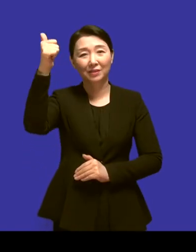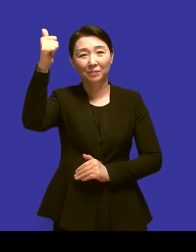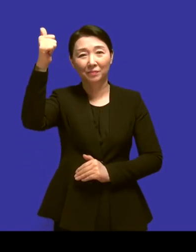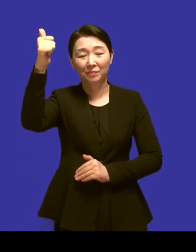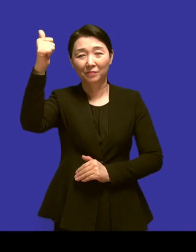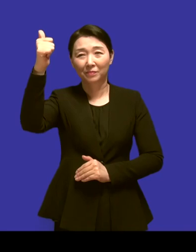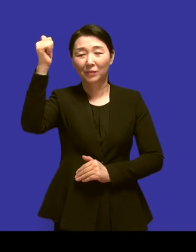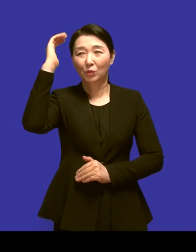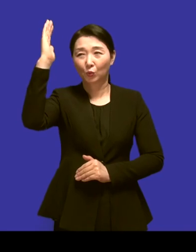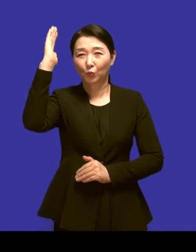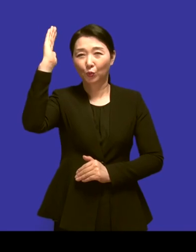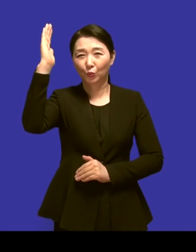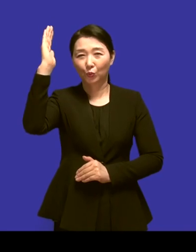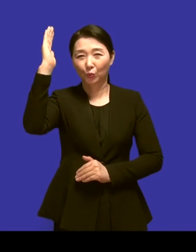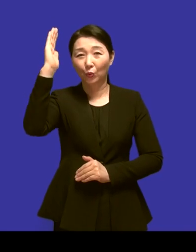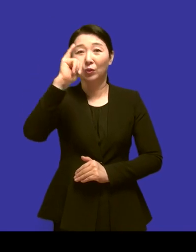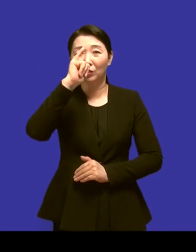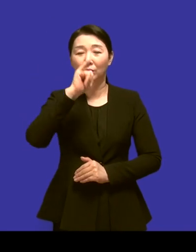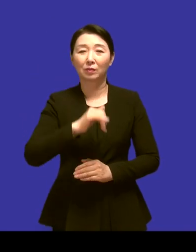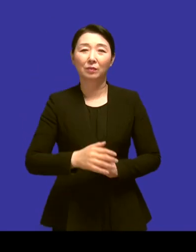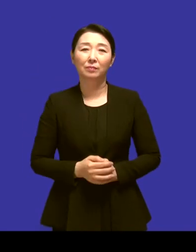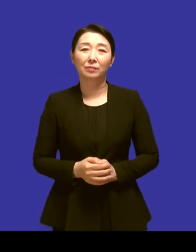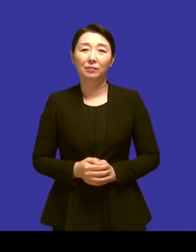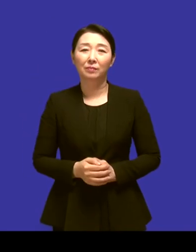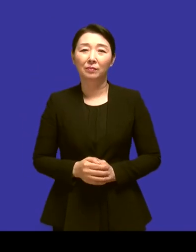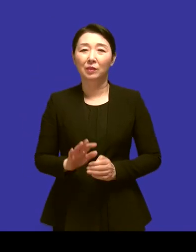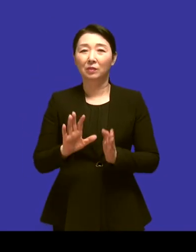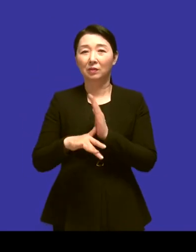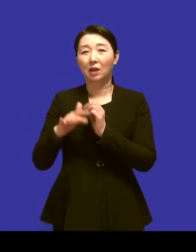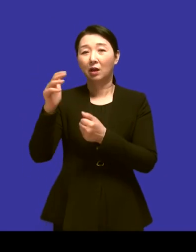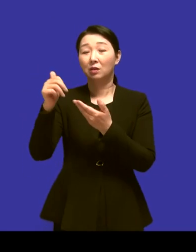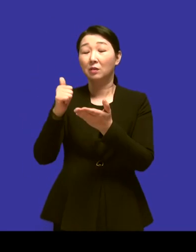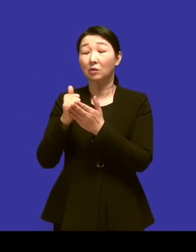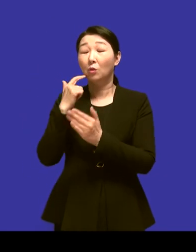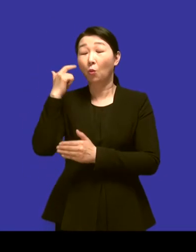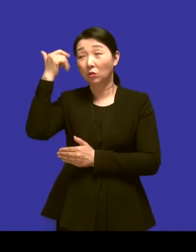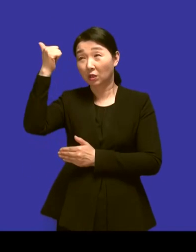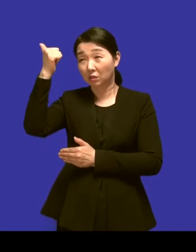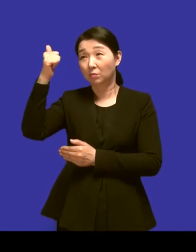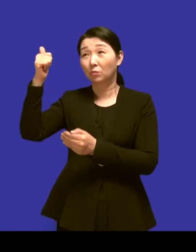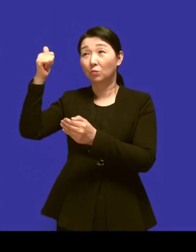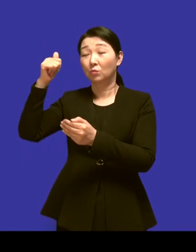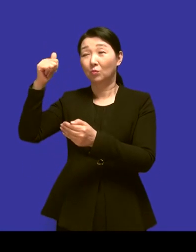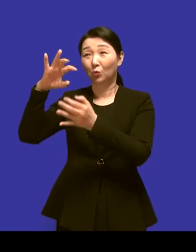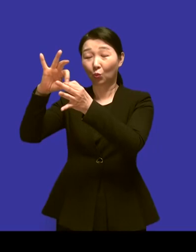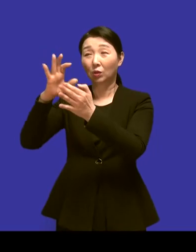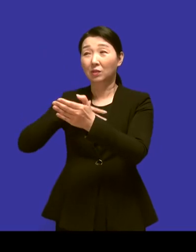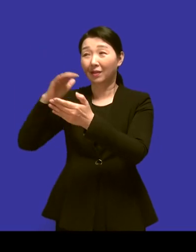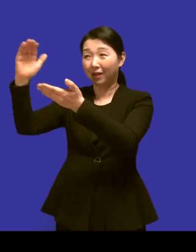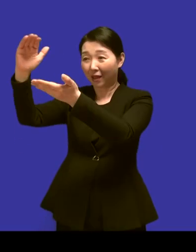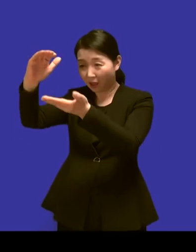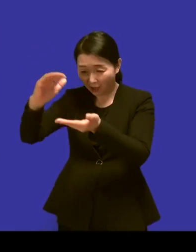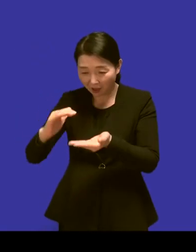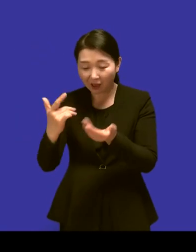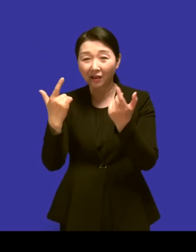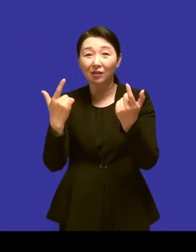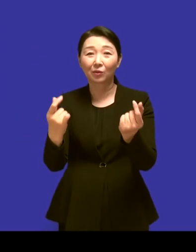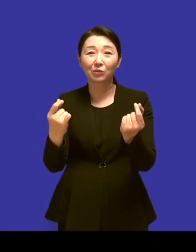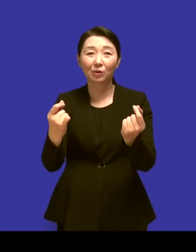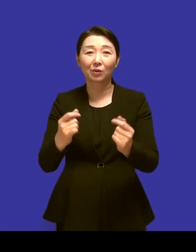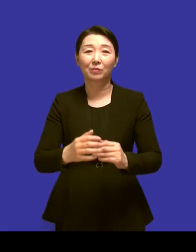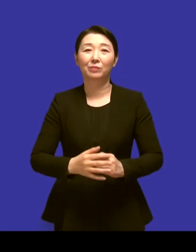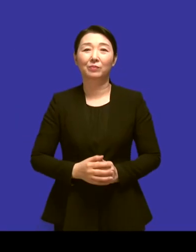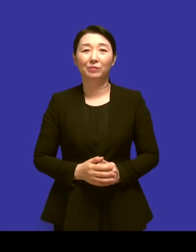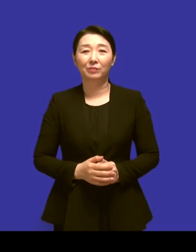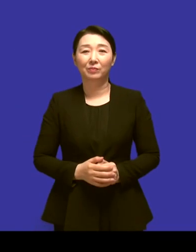이제 설교를 해주시는데 그때 이제 뭔가 하나님께서 마치 목사님 통해서 저한테 이렇게 말씀해 주시는 것처럼 말씀해 주신 게